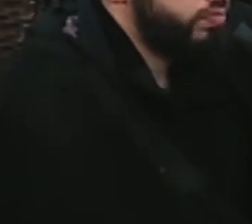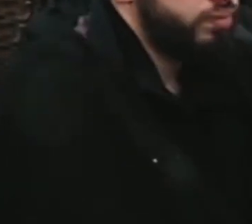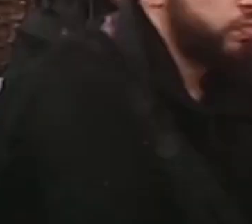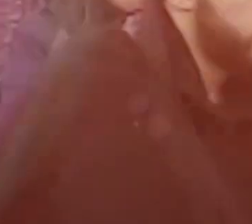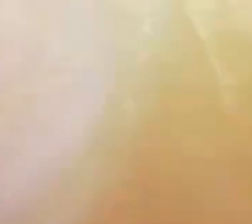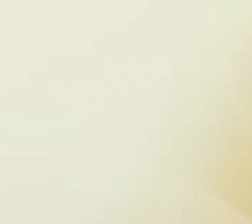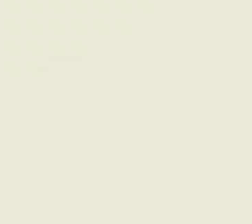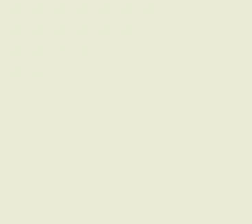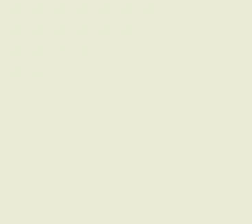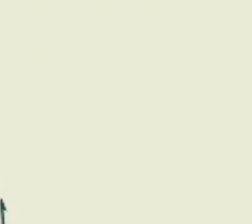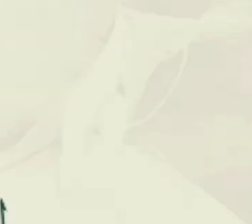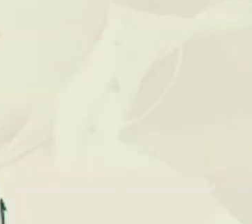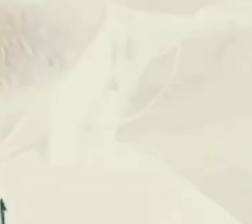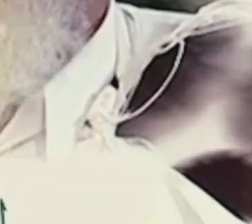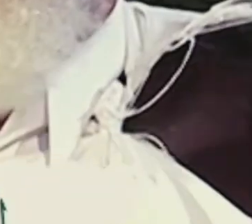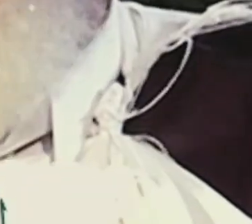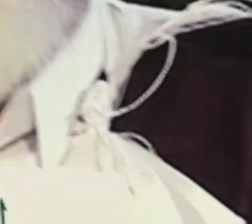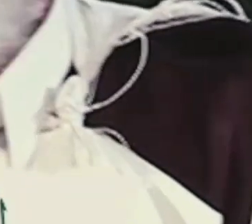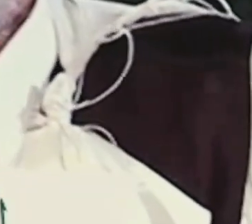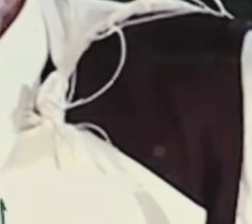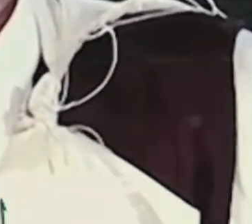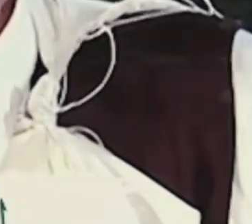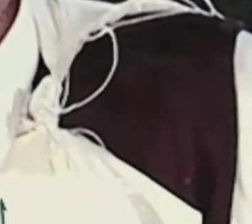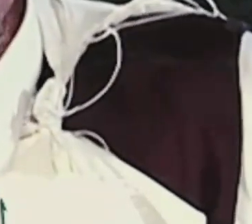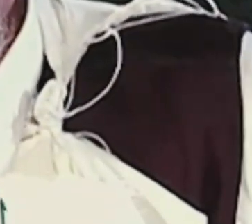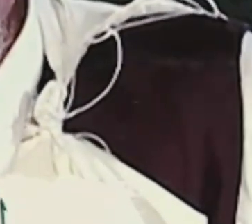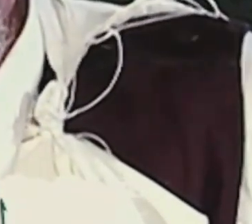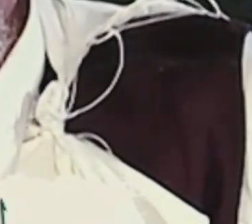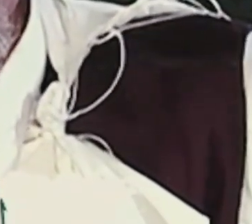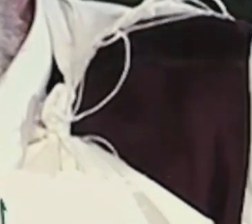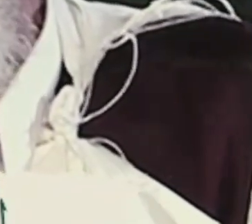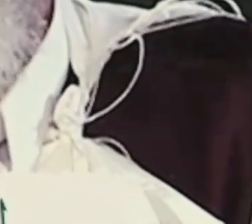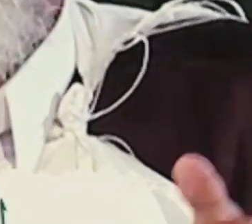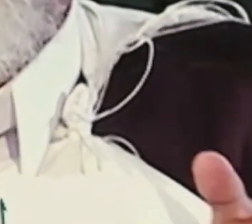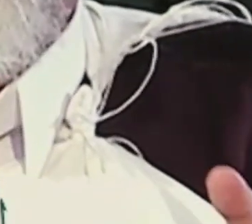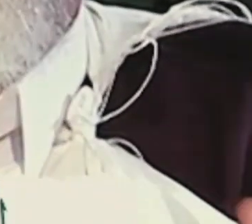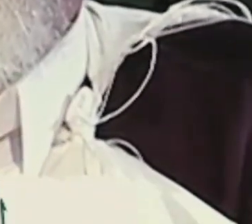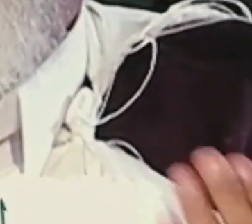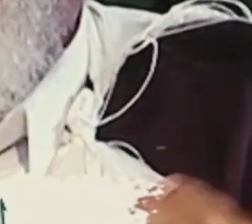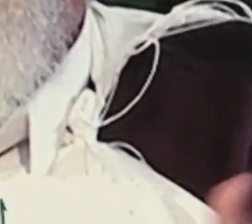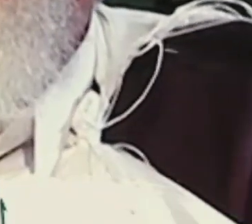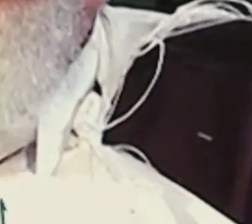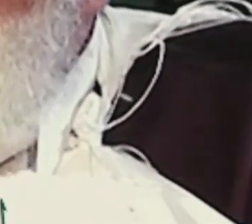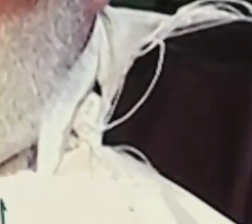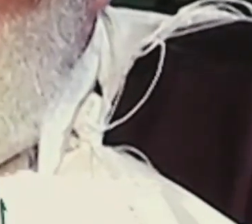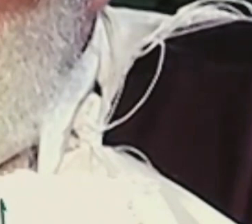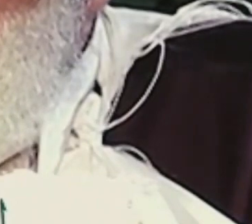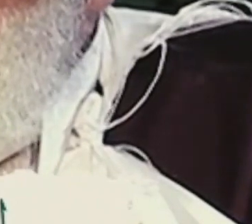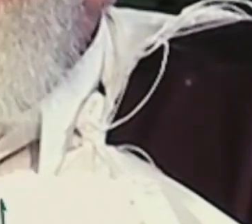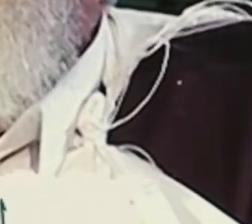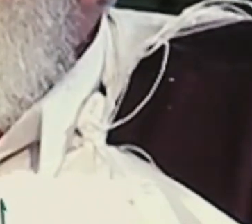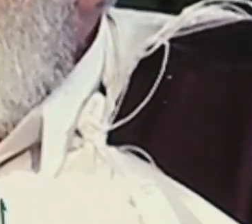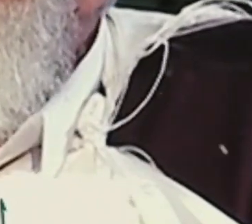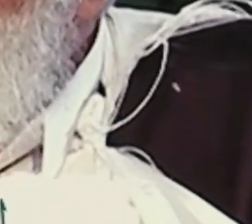بين يديه بين يديهم حملوا للعلم